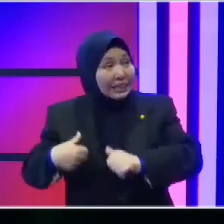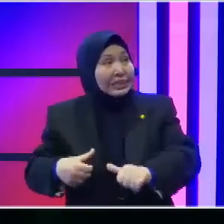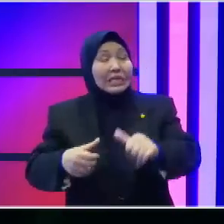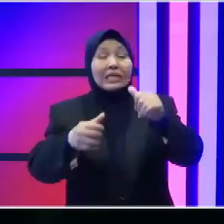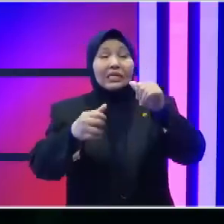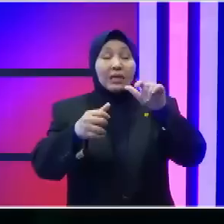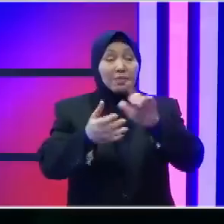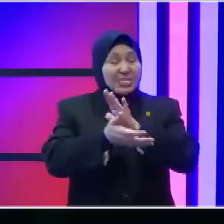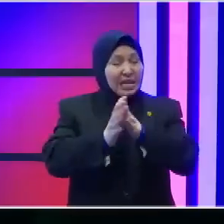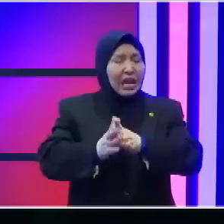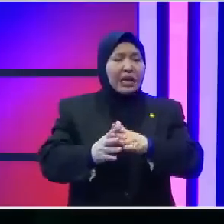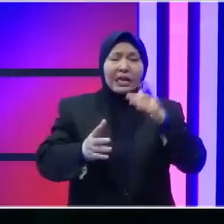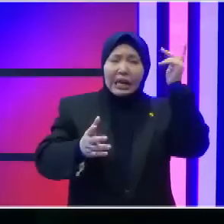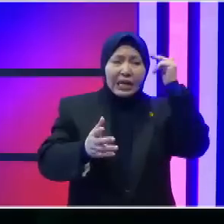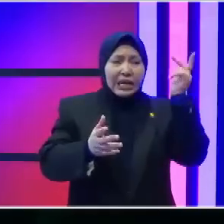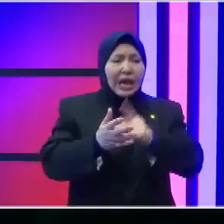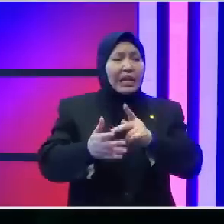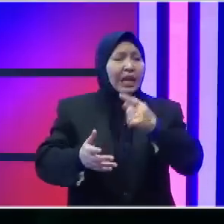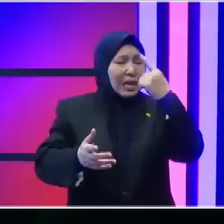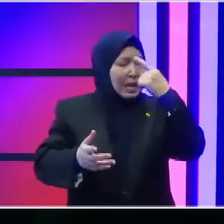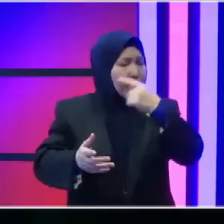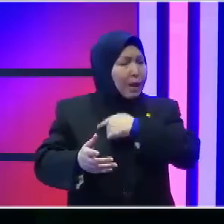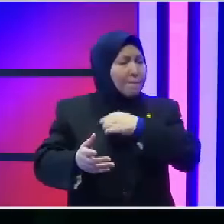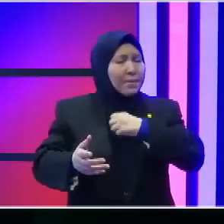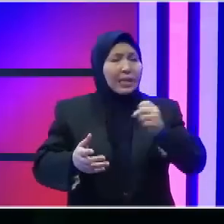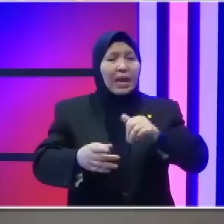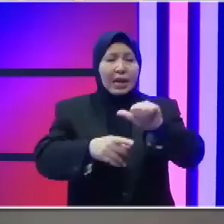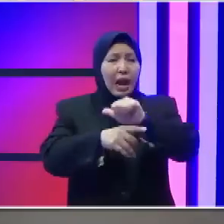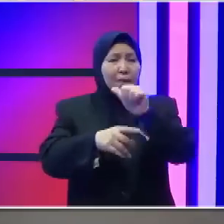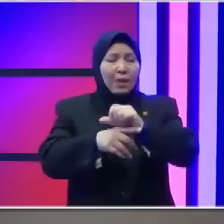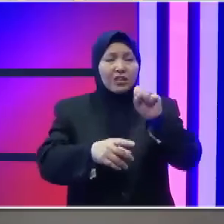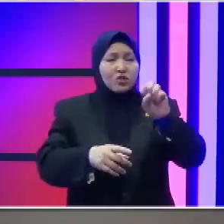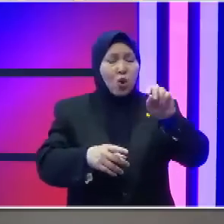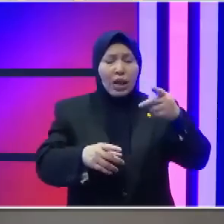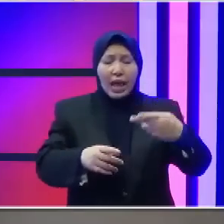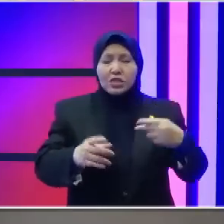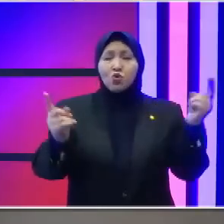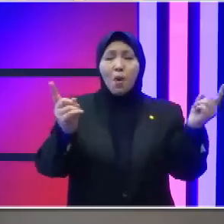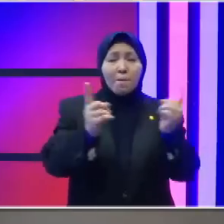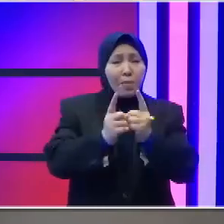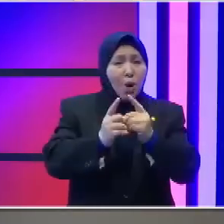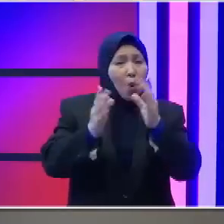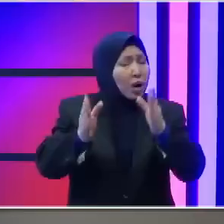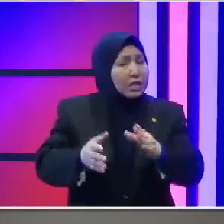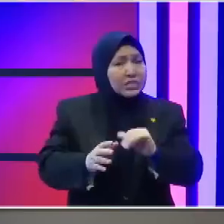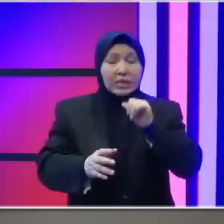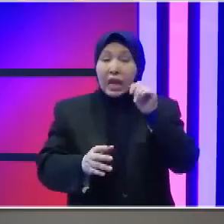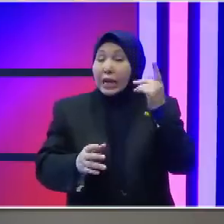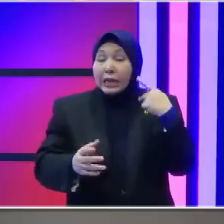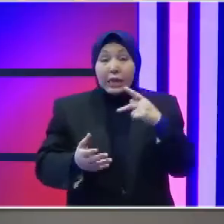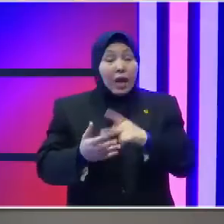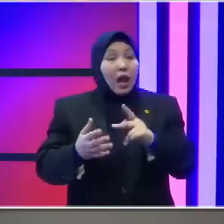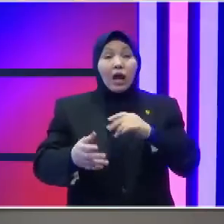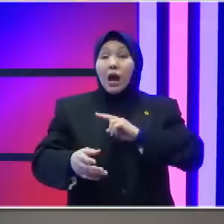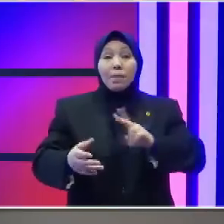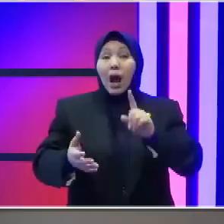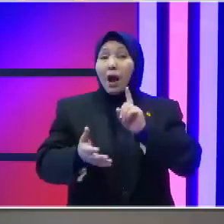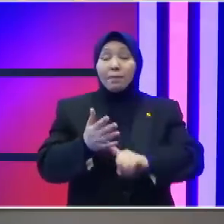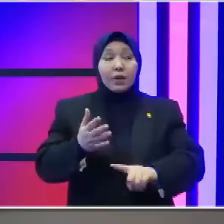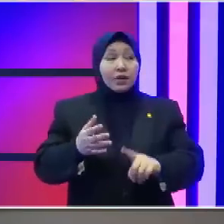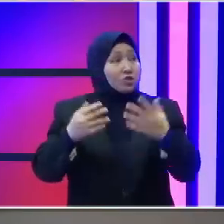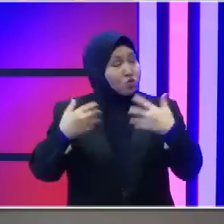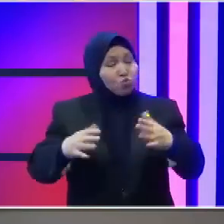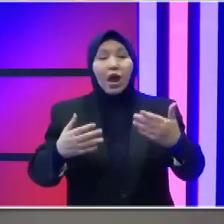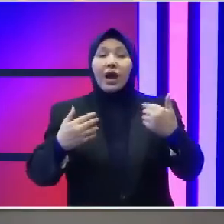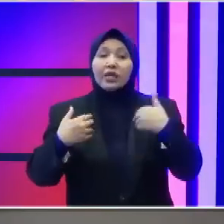lagi mengenal iman dan amal soleh. Jumpa orang saja tak sempat tanya nama siapa, negara mana, agama apa, dia